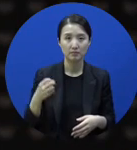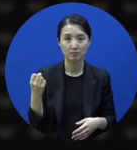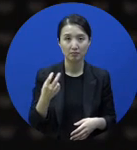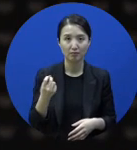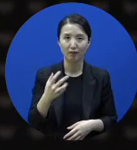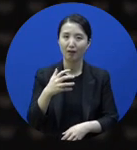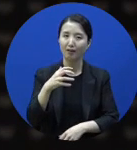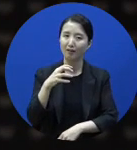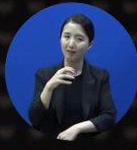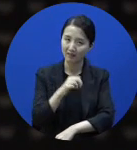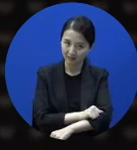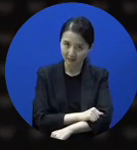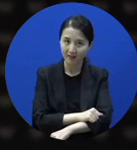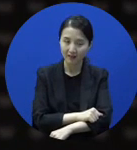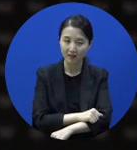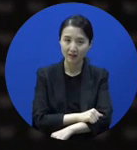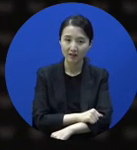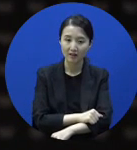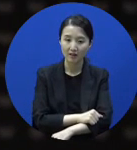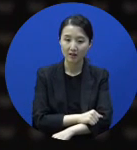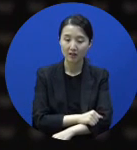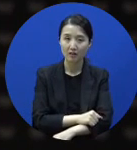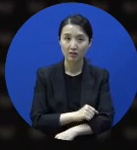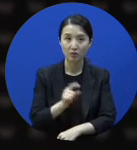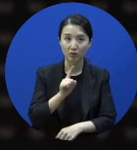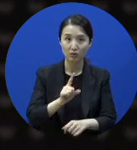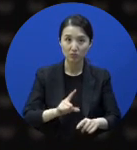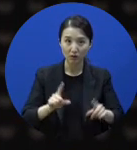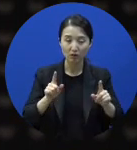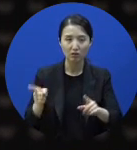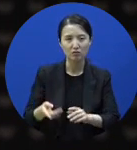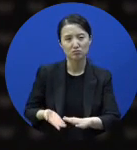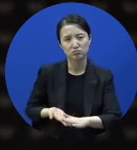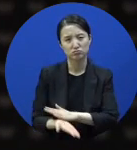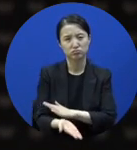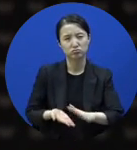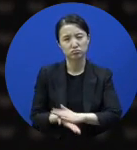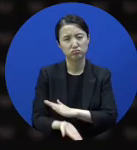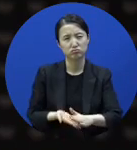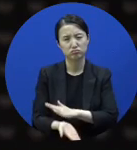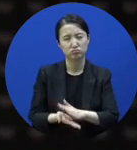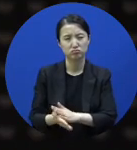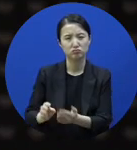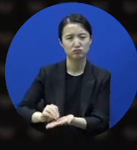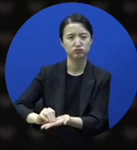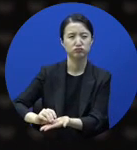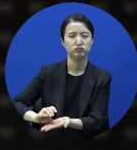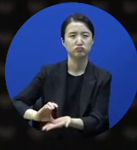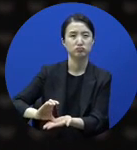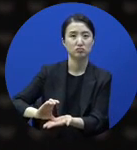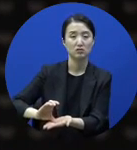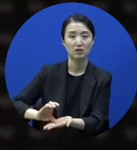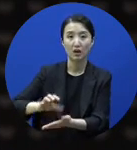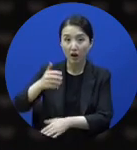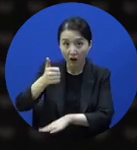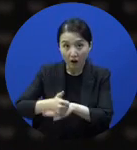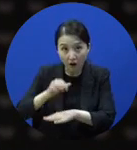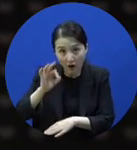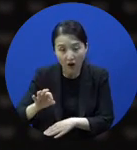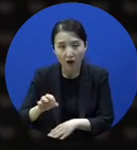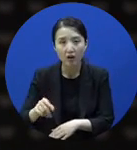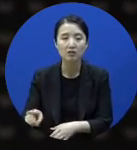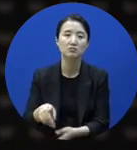시작했어요. 근데 갑자기 얘가 뭐 하나를 막 프린팅을 막 수백 장을 하고 있어요. 얘 뭐 하지라고